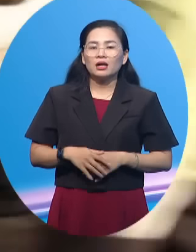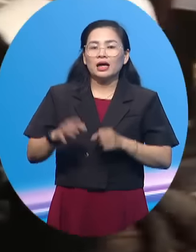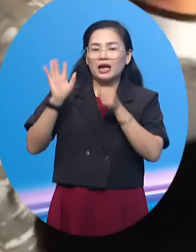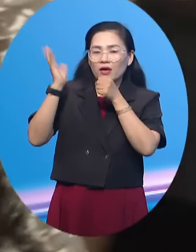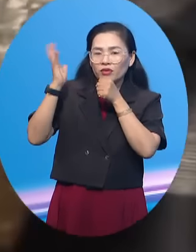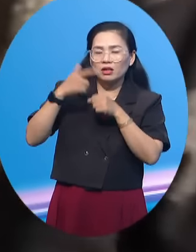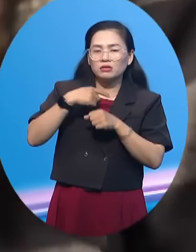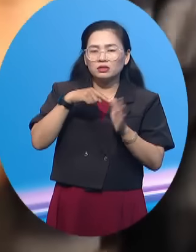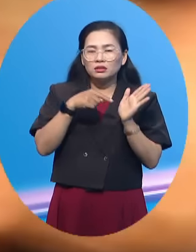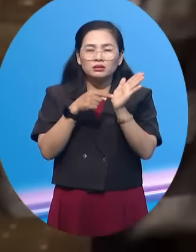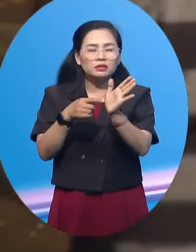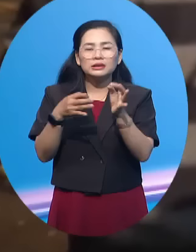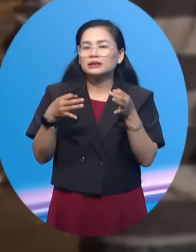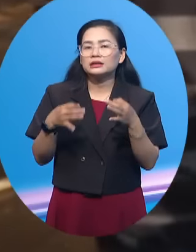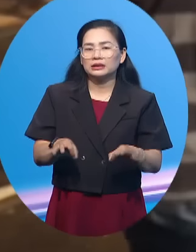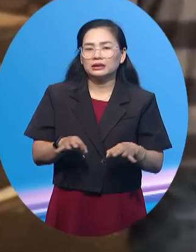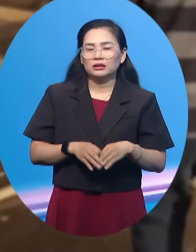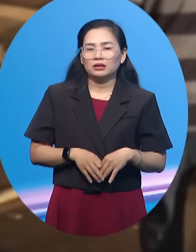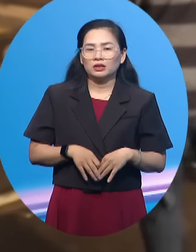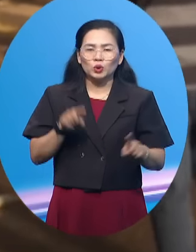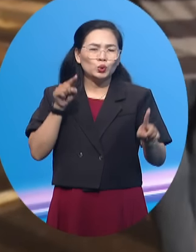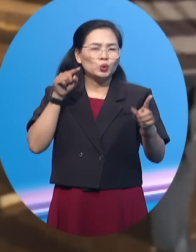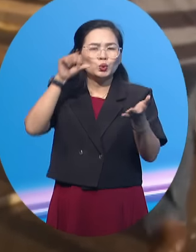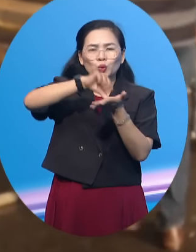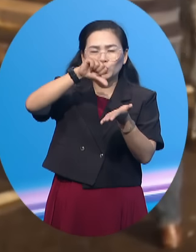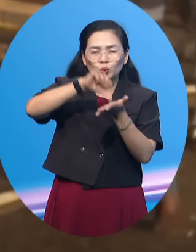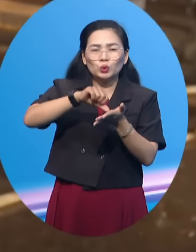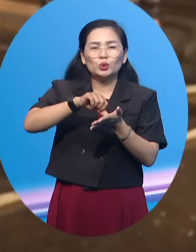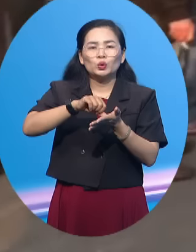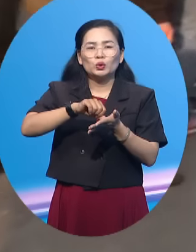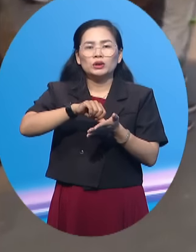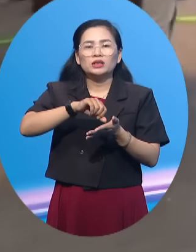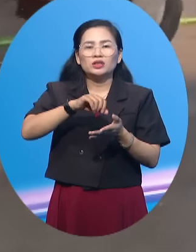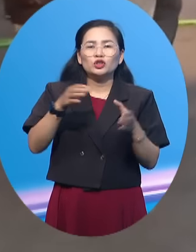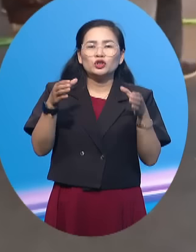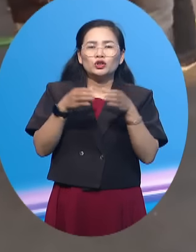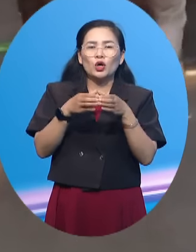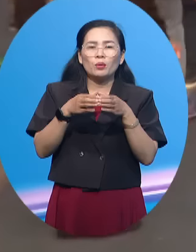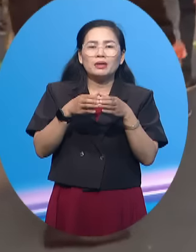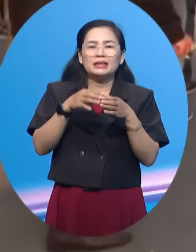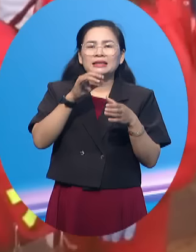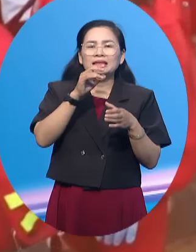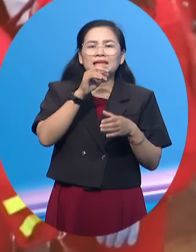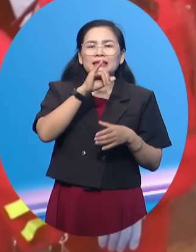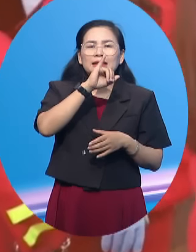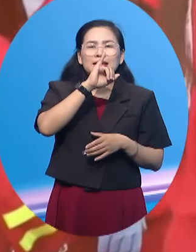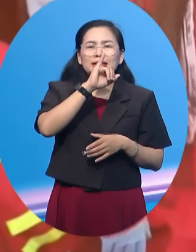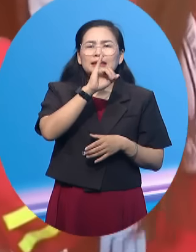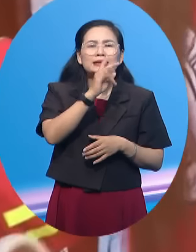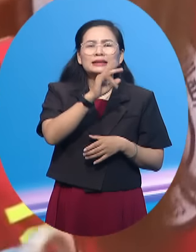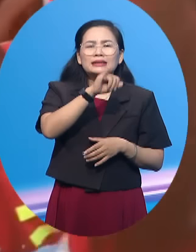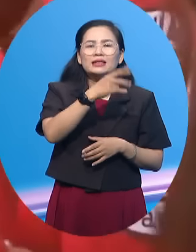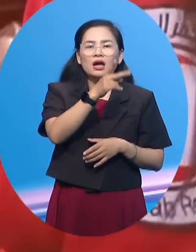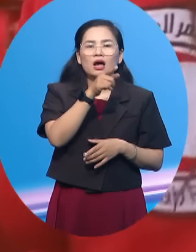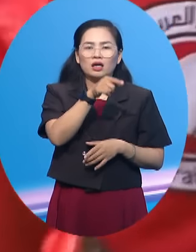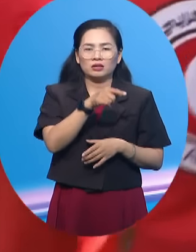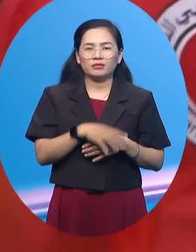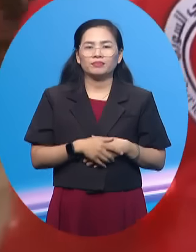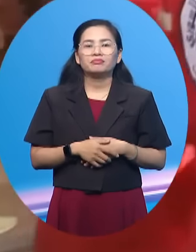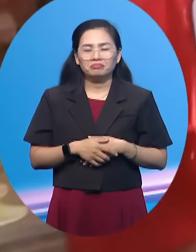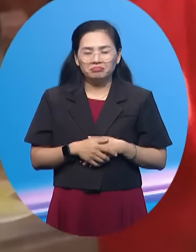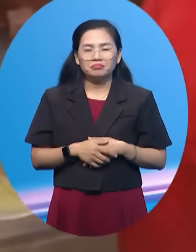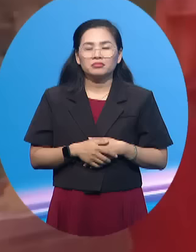biết các mục tiêu trong vụ tấn công là trụ sở của nhóm Jihad của Palestine cùng các tài sản của nhóm này. Ngoài ra, quân đội